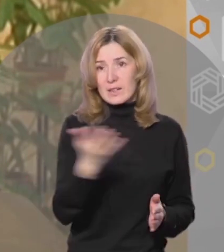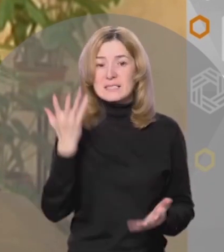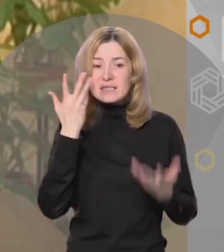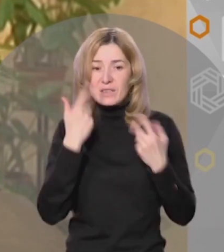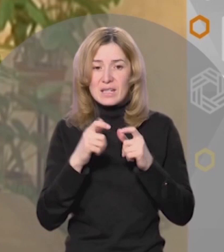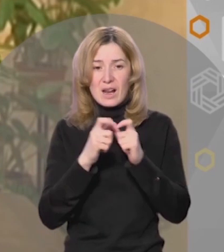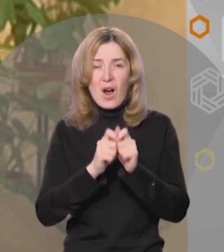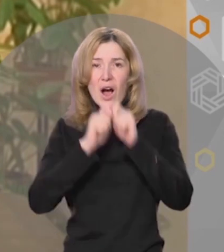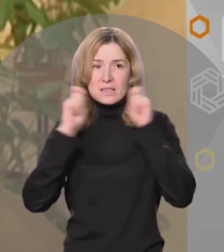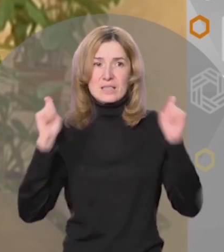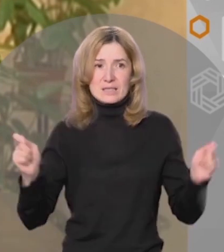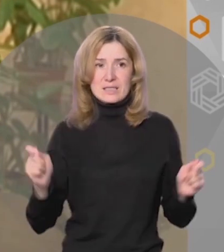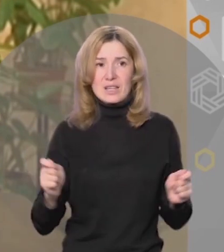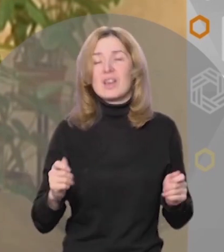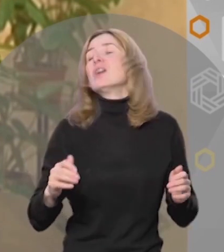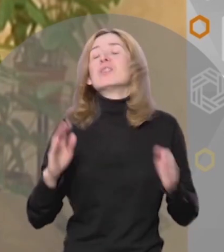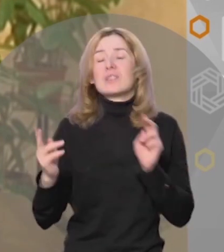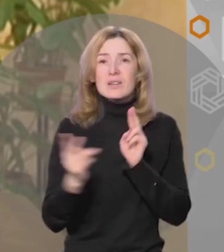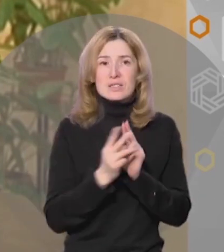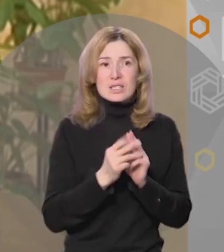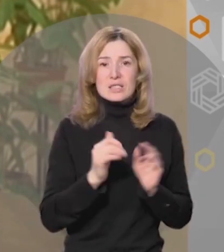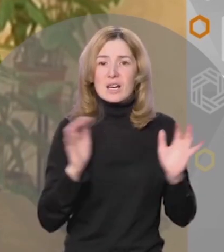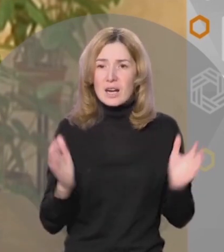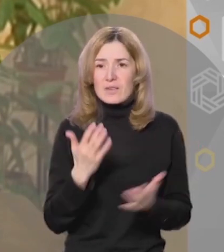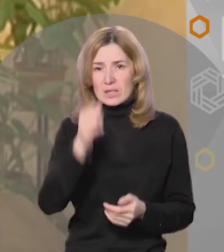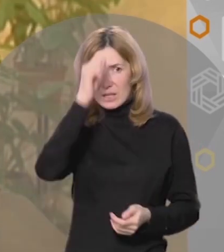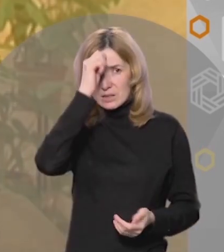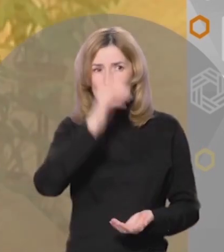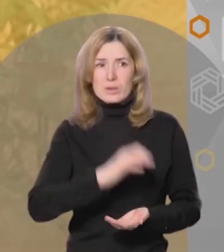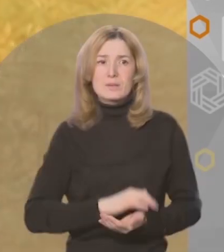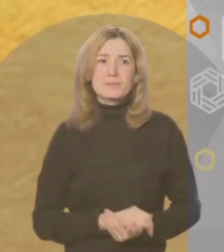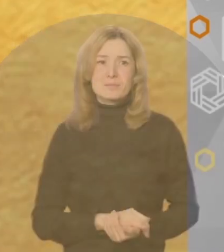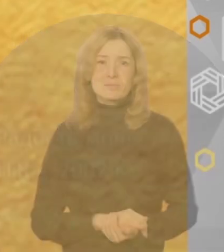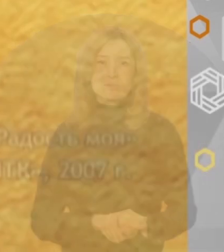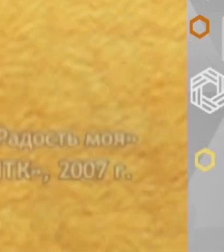ждать ваших цветных открытий. До встречи и храни вас Господь!